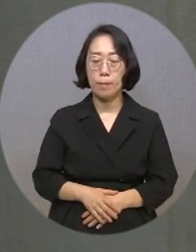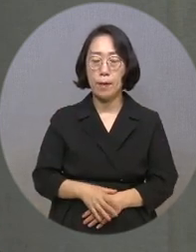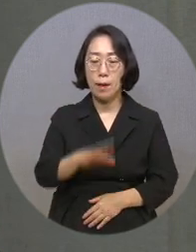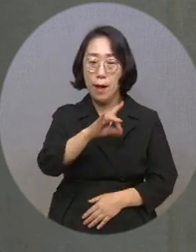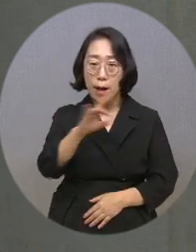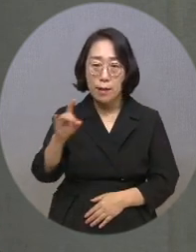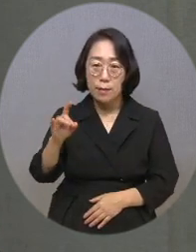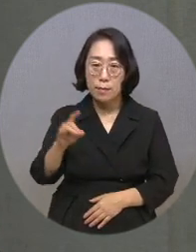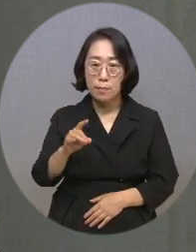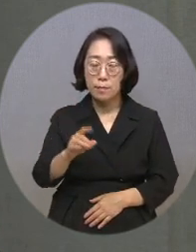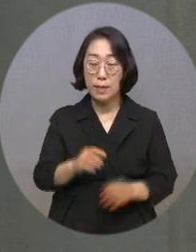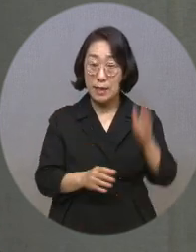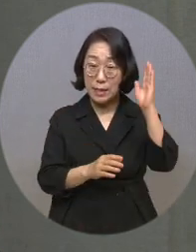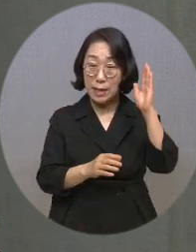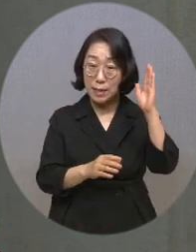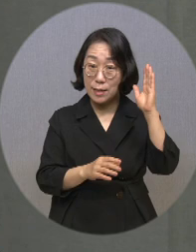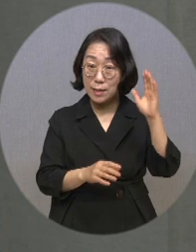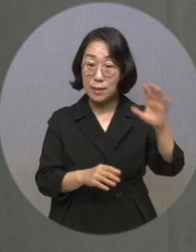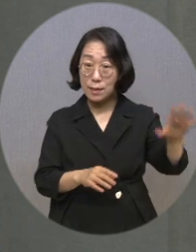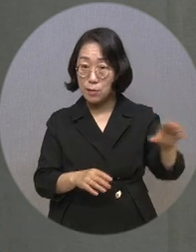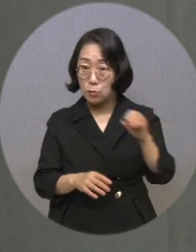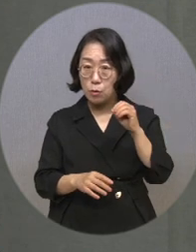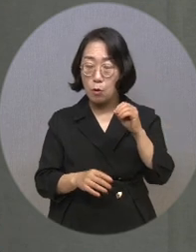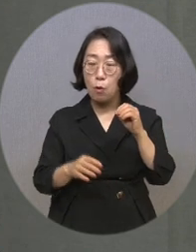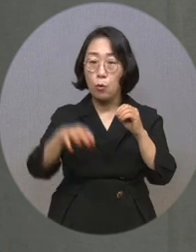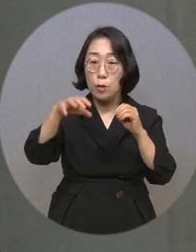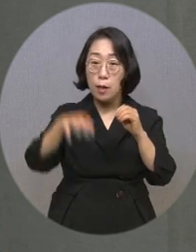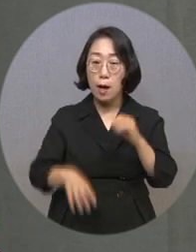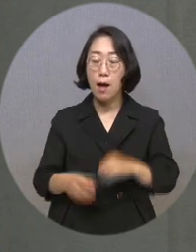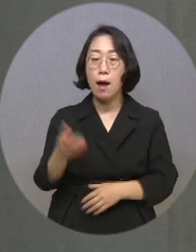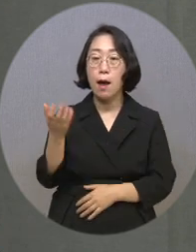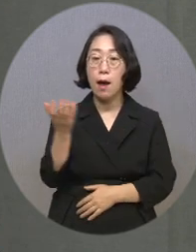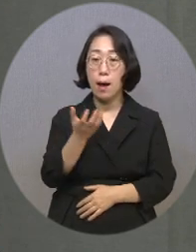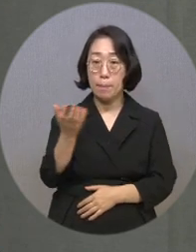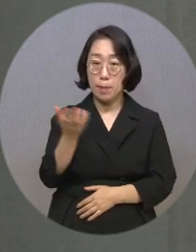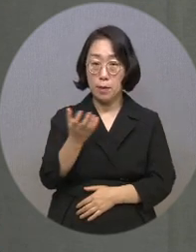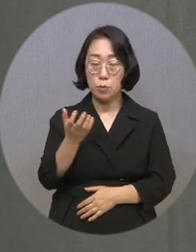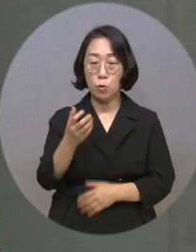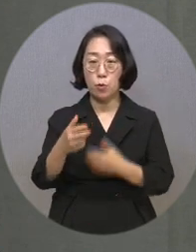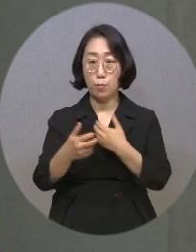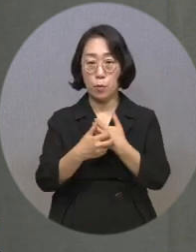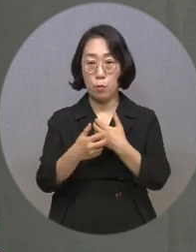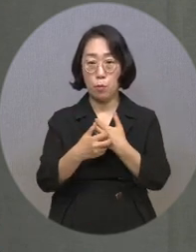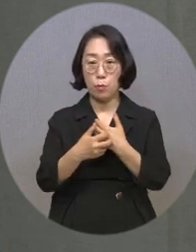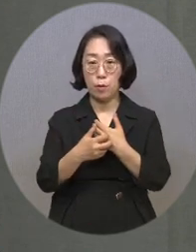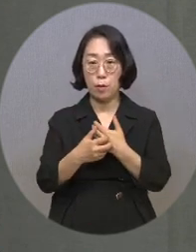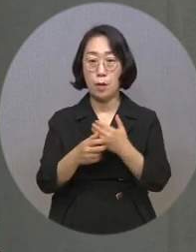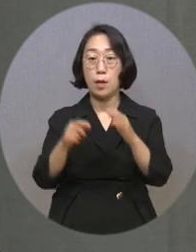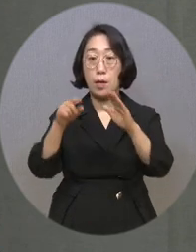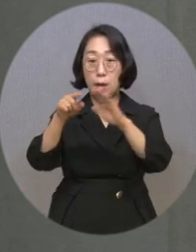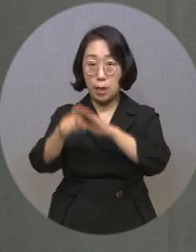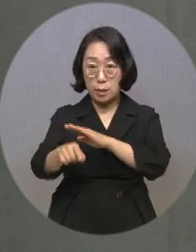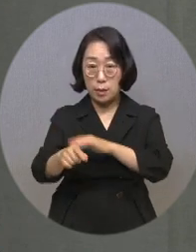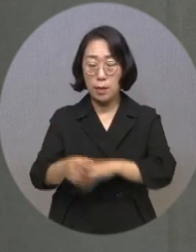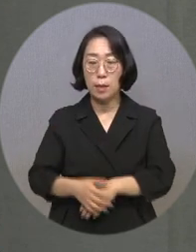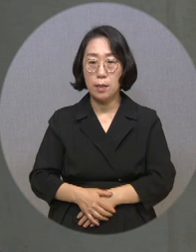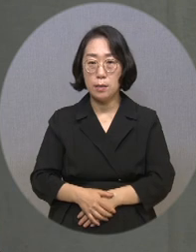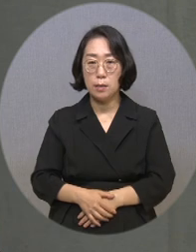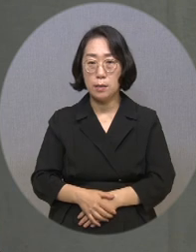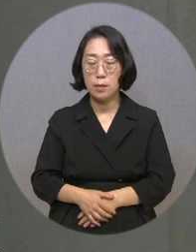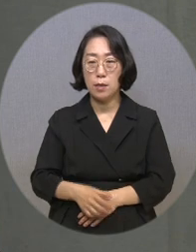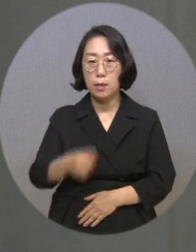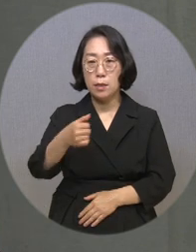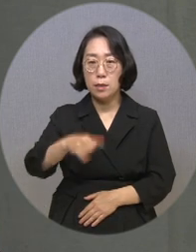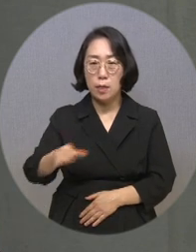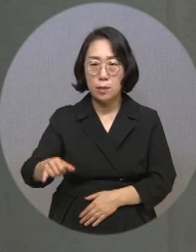간혹 듣는데 오히려 어디가 아파서 병원에 누워서 치료를 받는 게 낫지